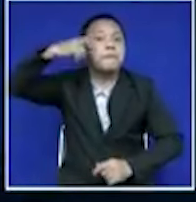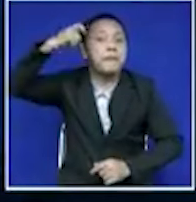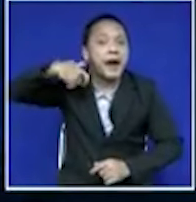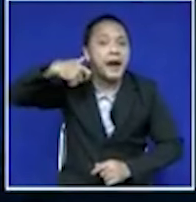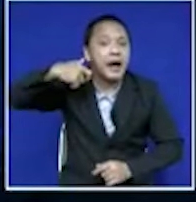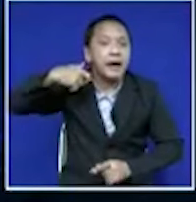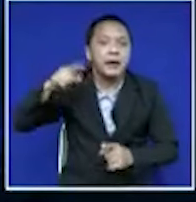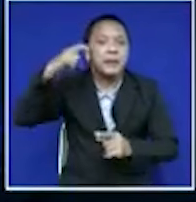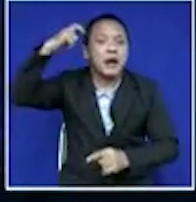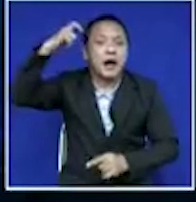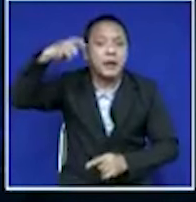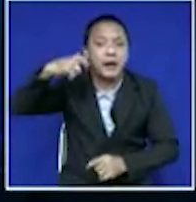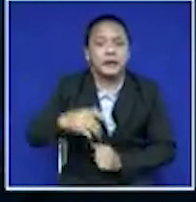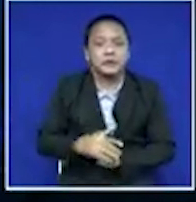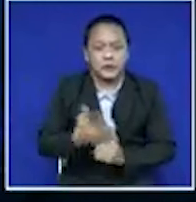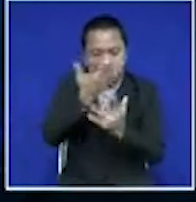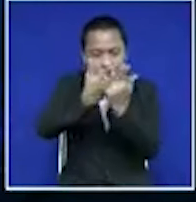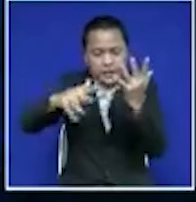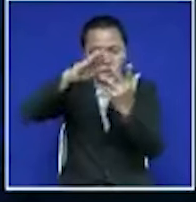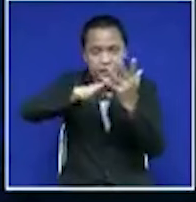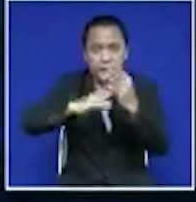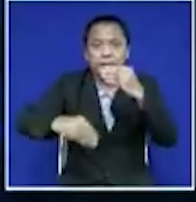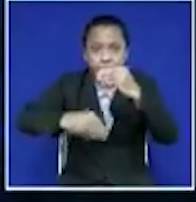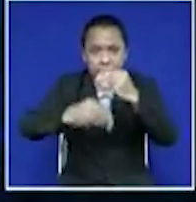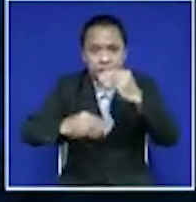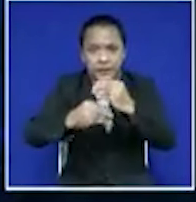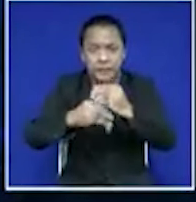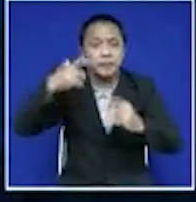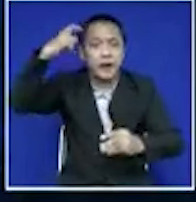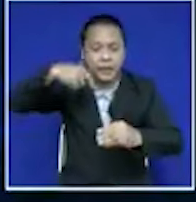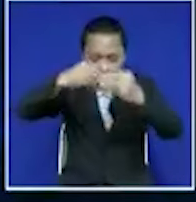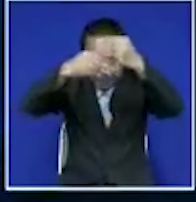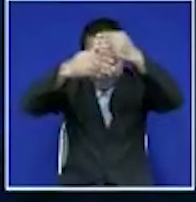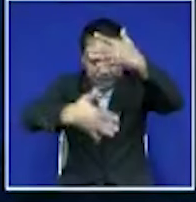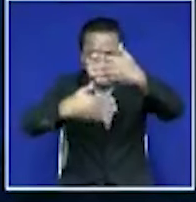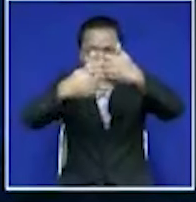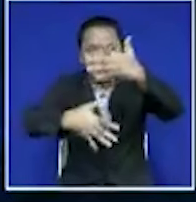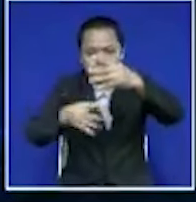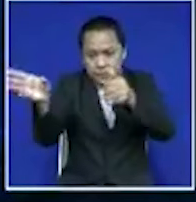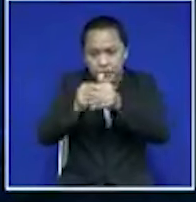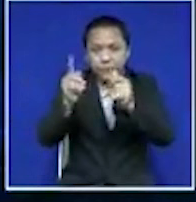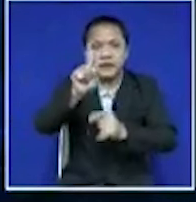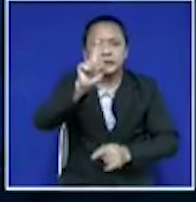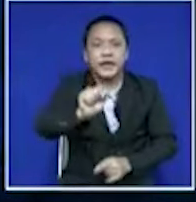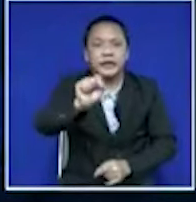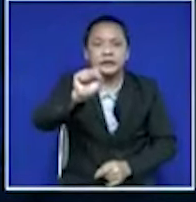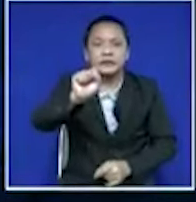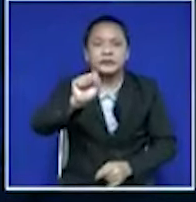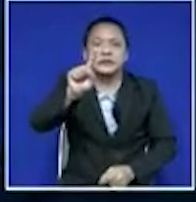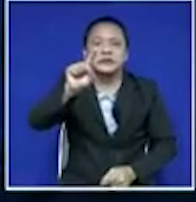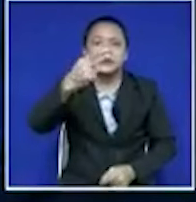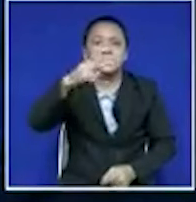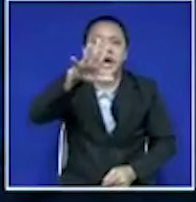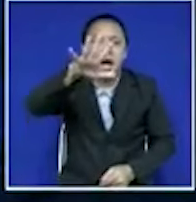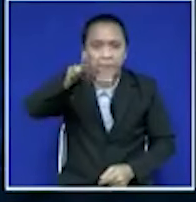ครับซึ่งอยู่ในตารางนี้มีการเมียนมาเนี่ยนะครับมีการติดเชื้อไปแล้ว